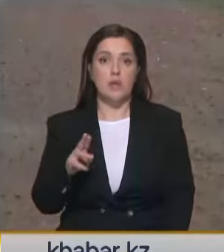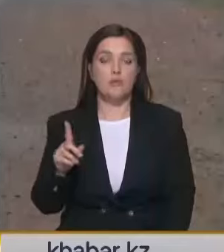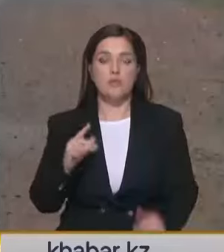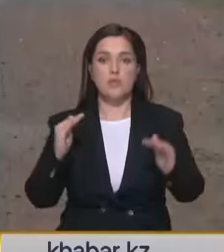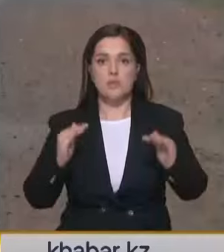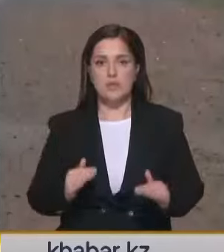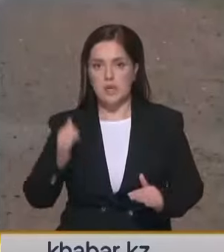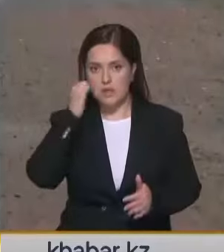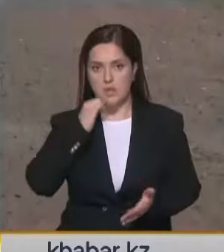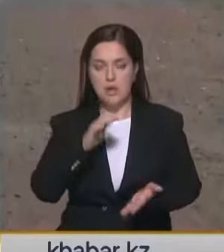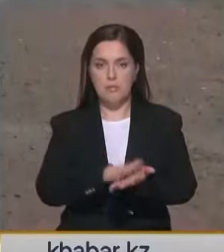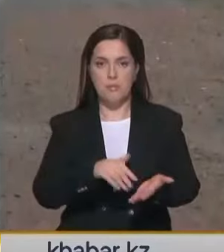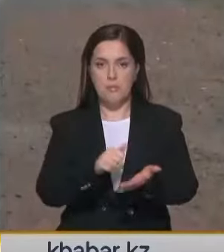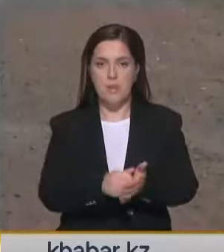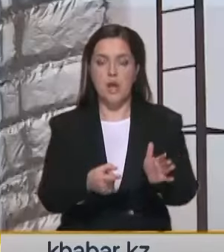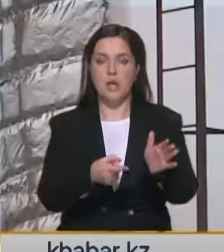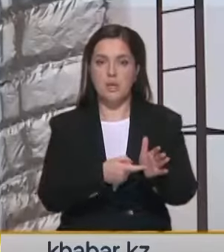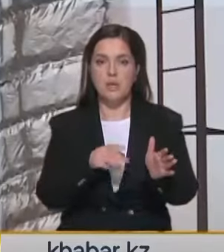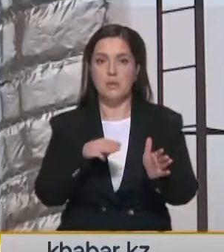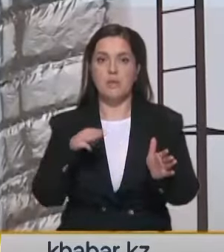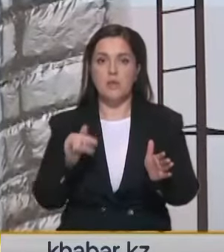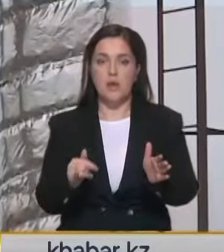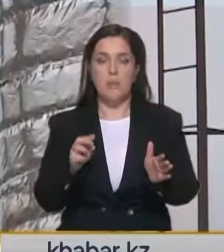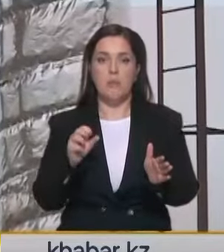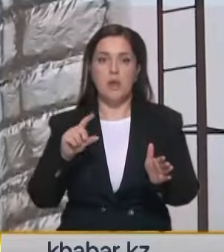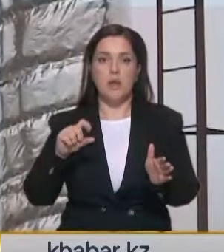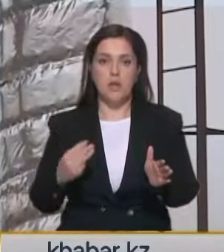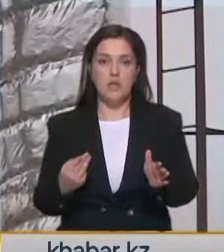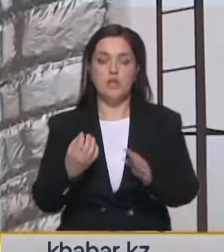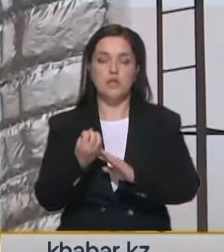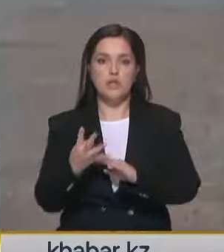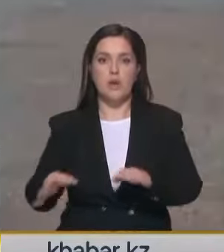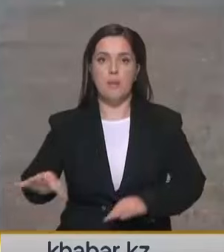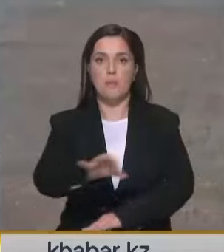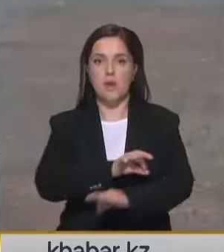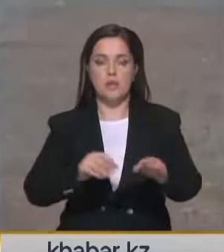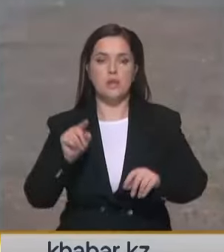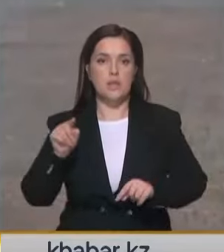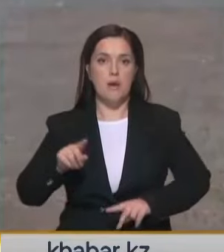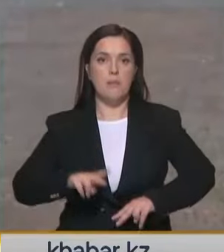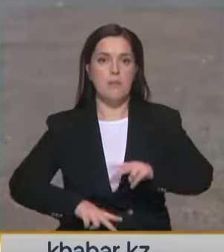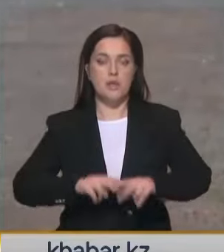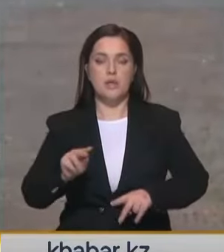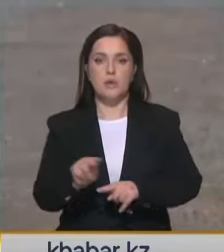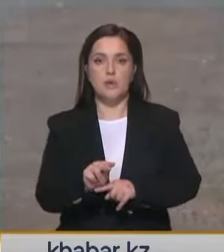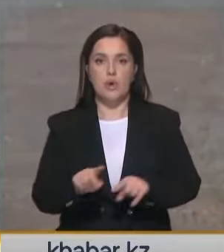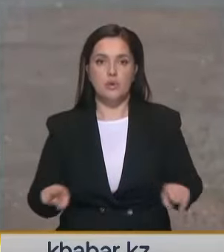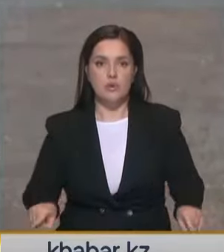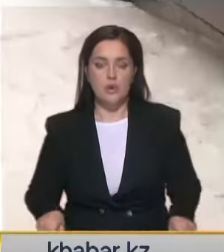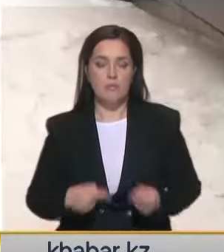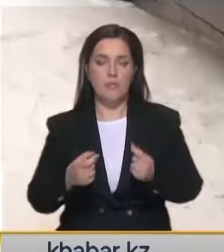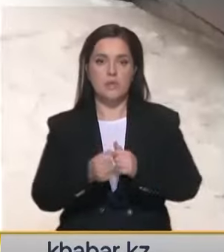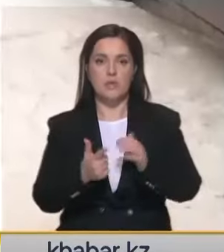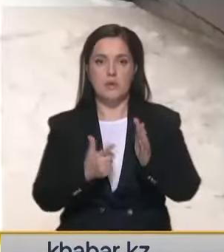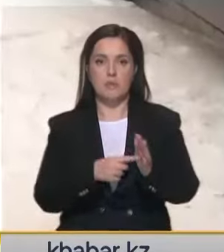их износ, в Караганде, Темиртау, Балхаше и Саране реализовали 14 проектов. Там построили и реконструировали 17